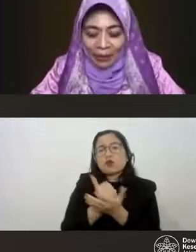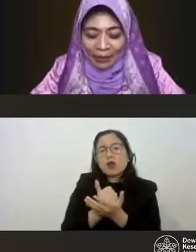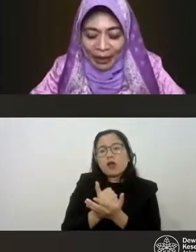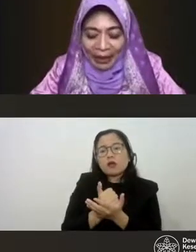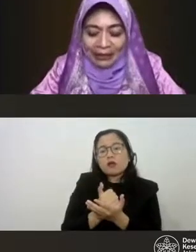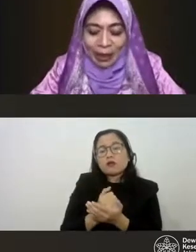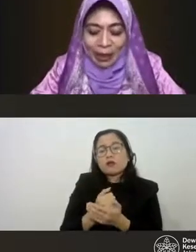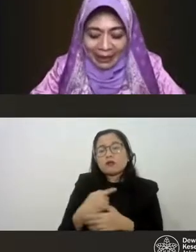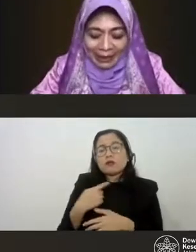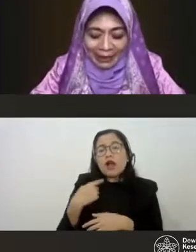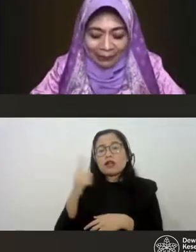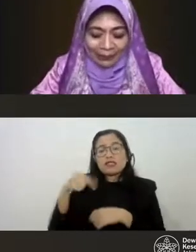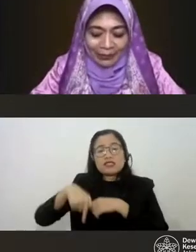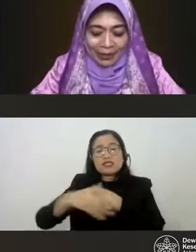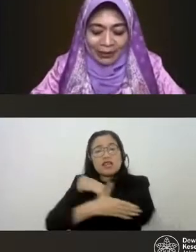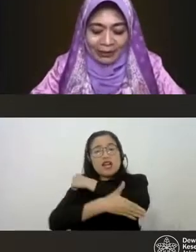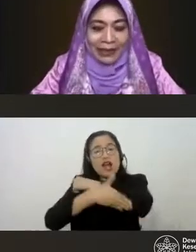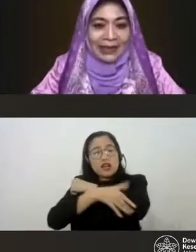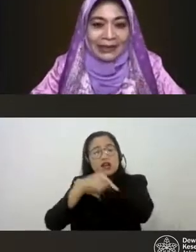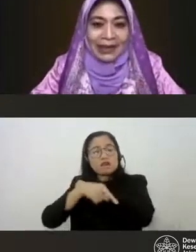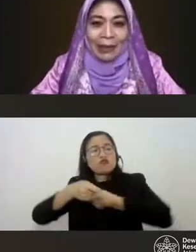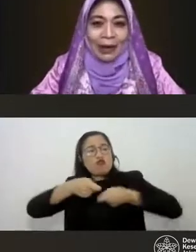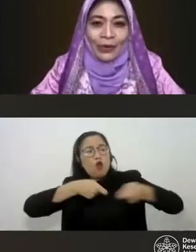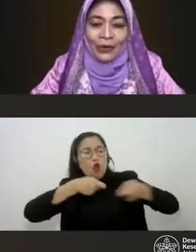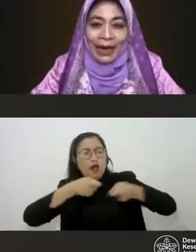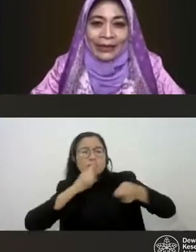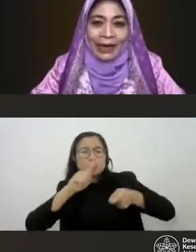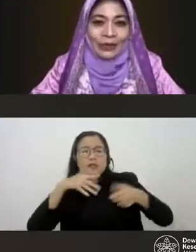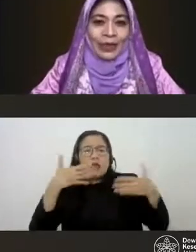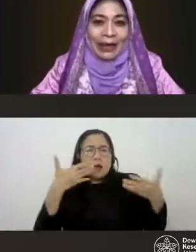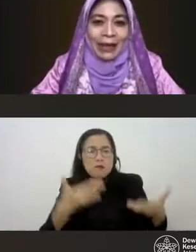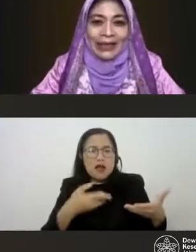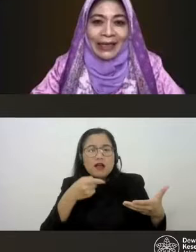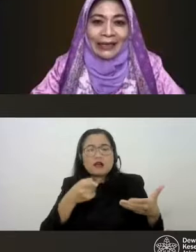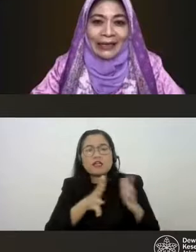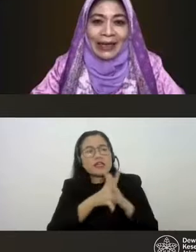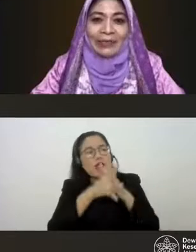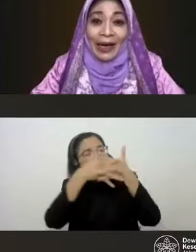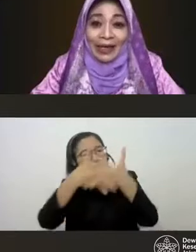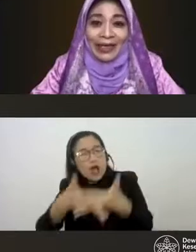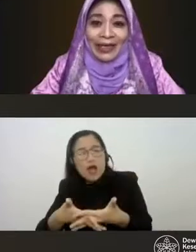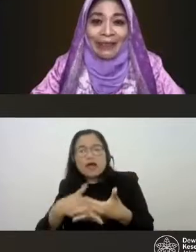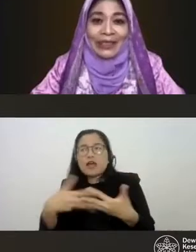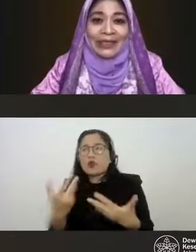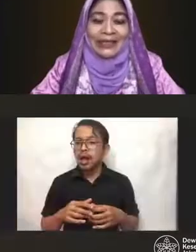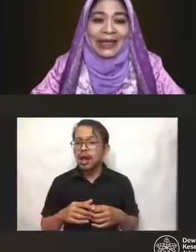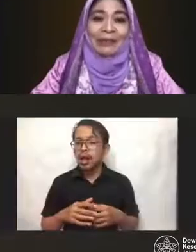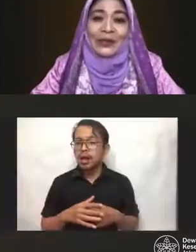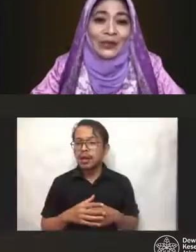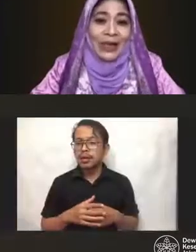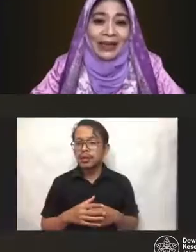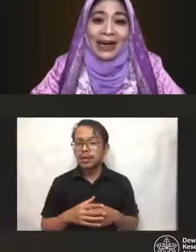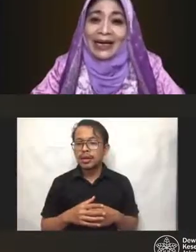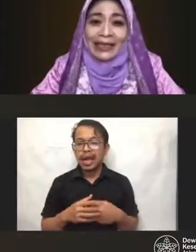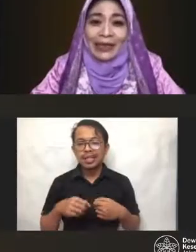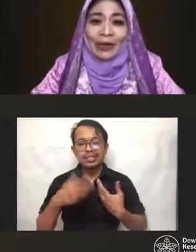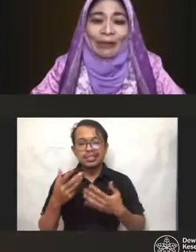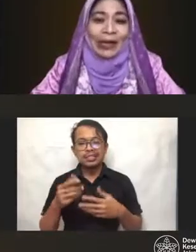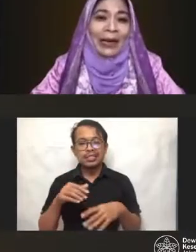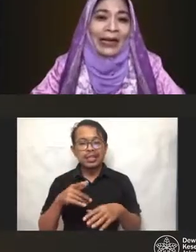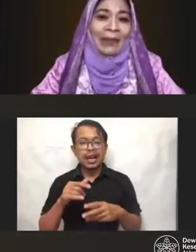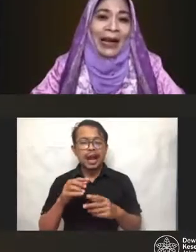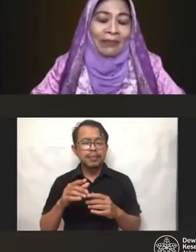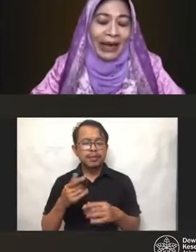kita mengelola sebuah negara. Jadi dalam Al-Quran atau dalam ajaran Islam yang lainnya, dalam hadis-hadis Nabi itu enggak ada